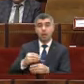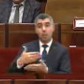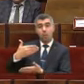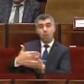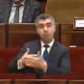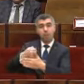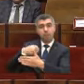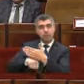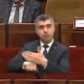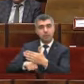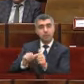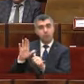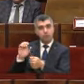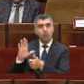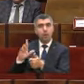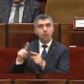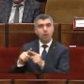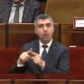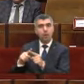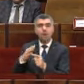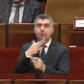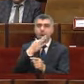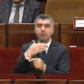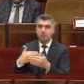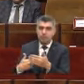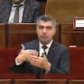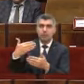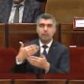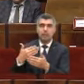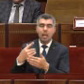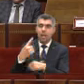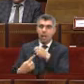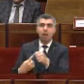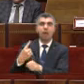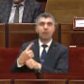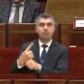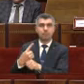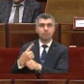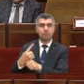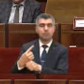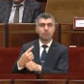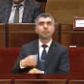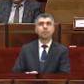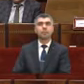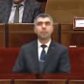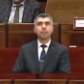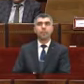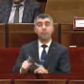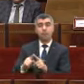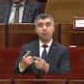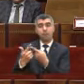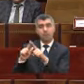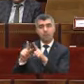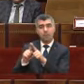هاد 6 شهور واش ما كاينش تفكير، هذا اجراء بسيط اننا نمددوها لاجل سنه مثلا، هذا ما غيكلف والو. الاختلاف ديال المساطر ما